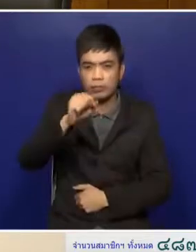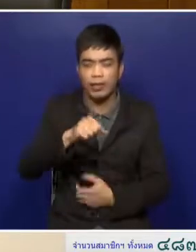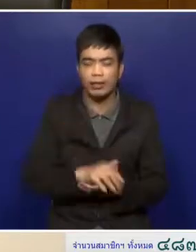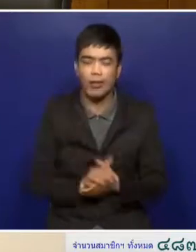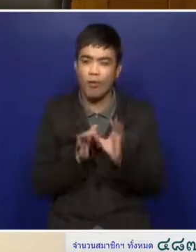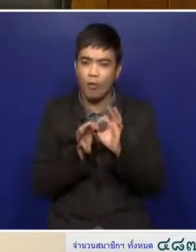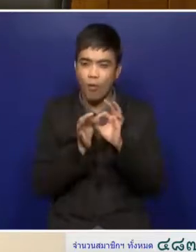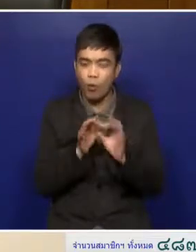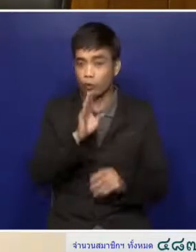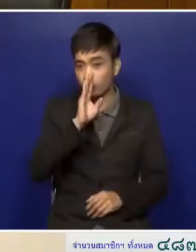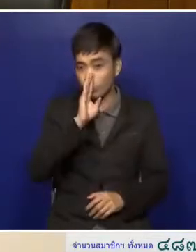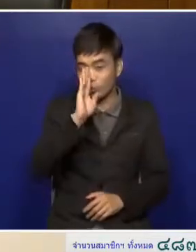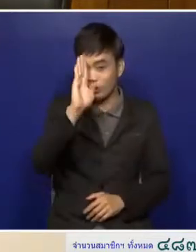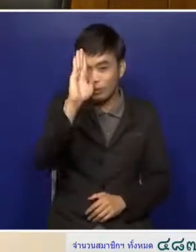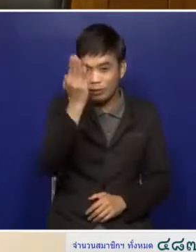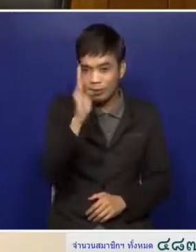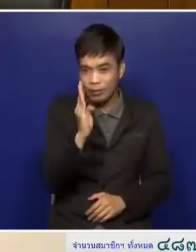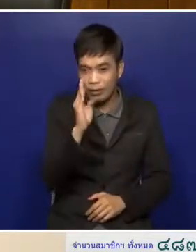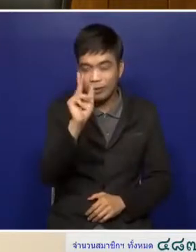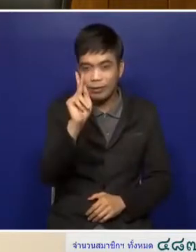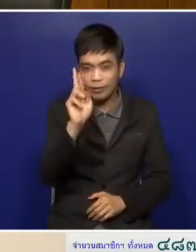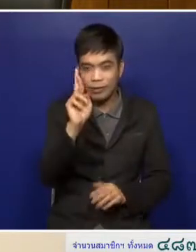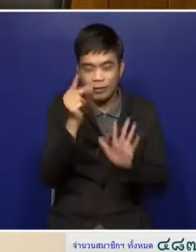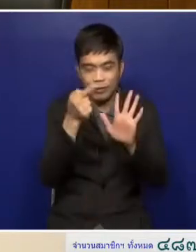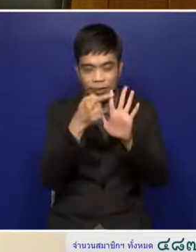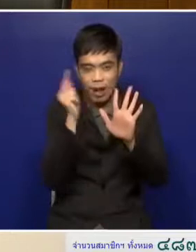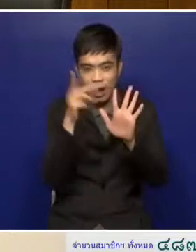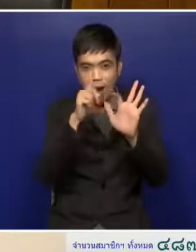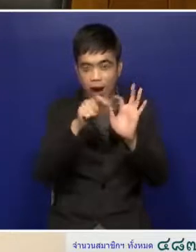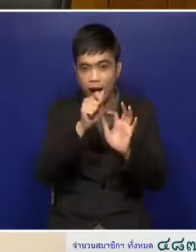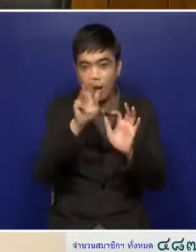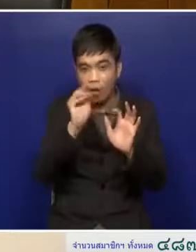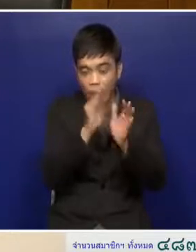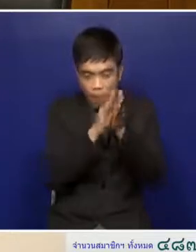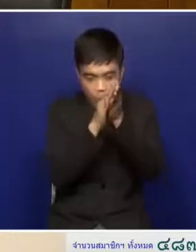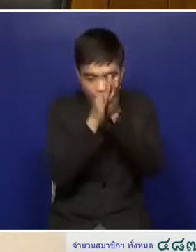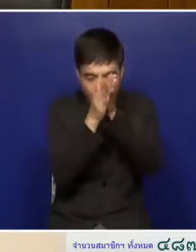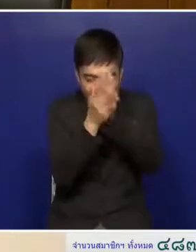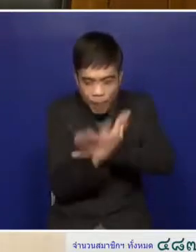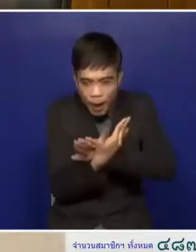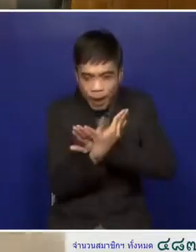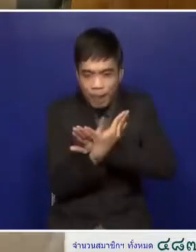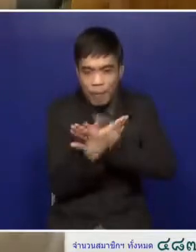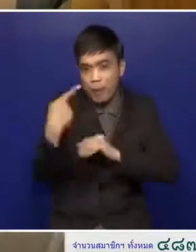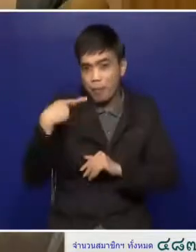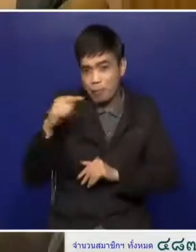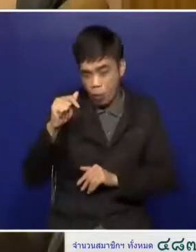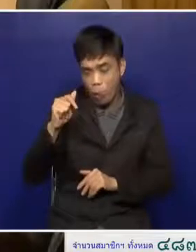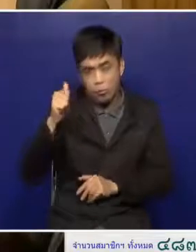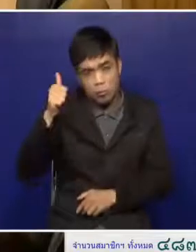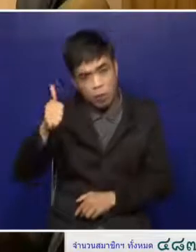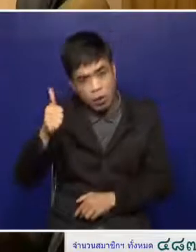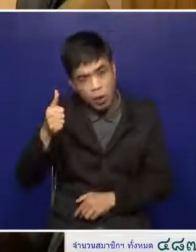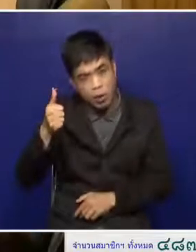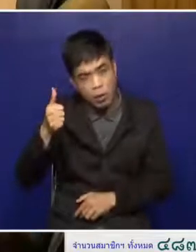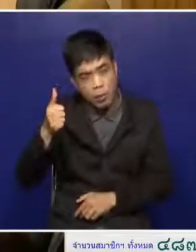ราจะแปรรูปกระท่อมเนี่ยมันจะมีความคุ้มค่าหรือไม่ก็ต้องเรียนว่ามีคนคิดนะครับว่าถ้าพืชกระท่อมเราป